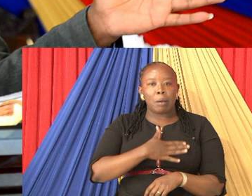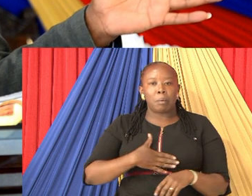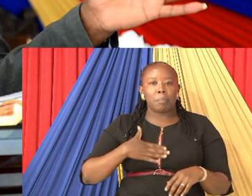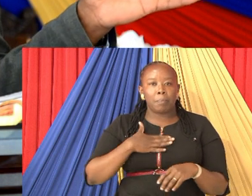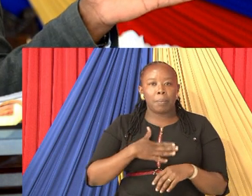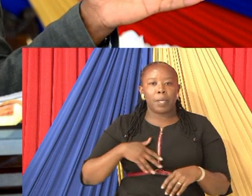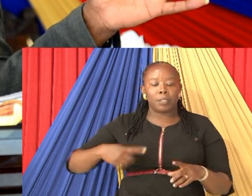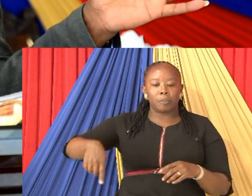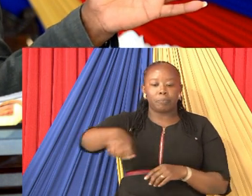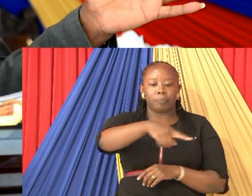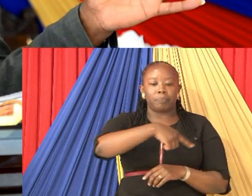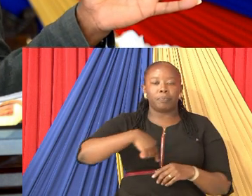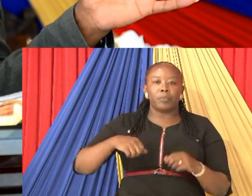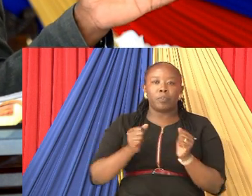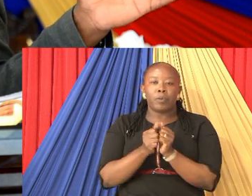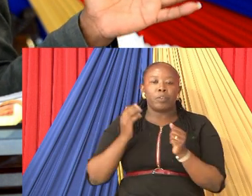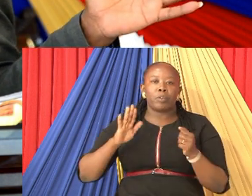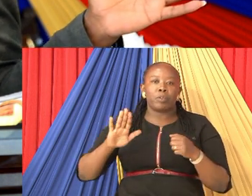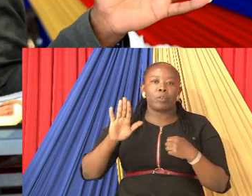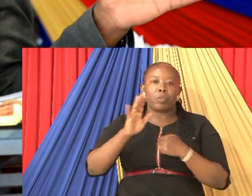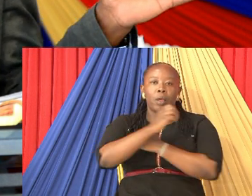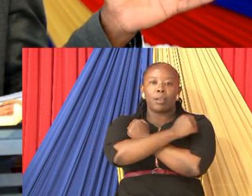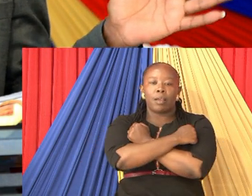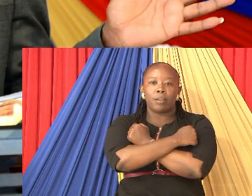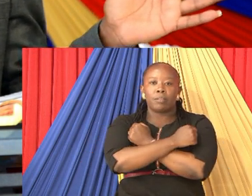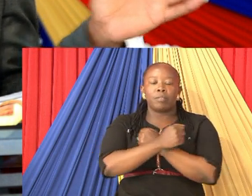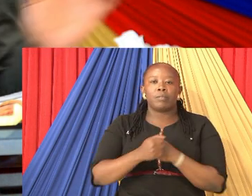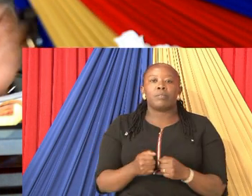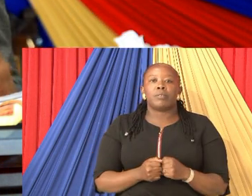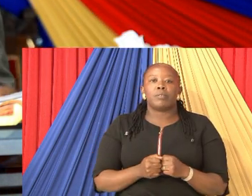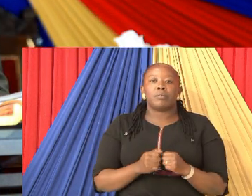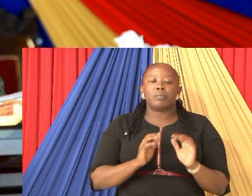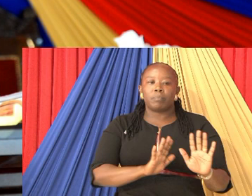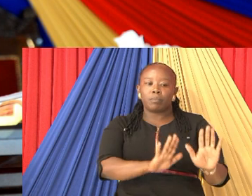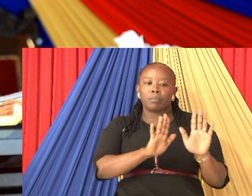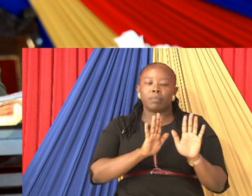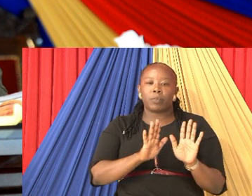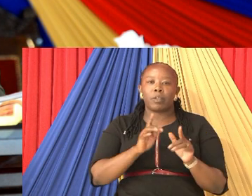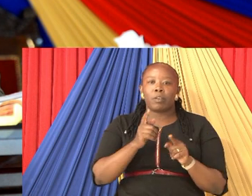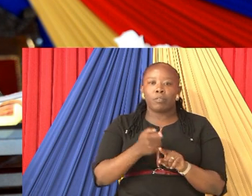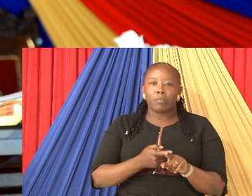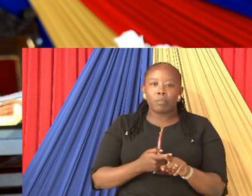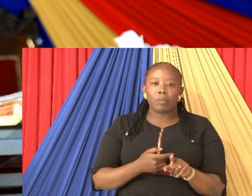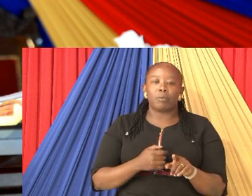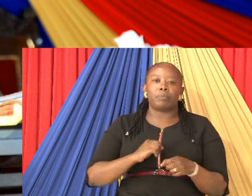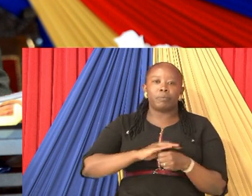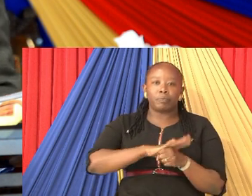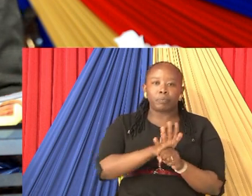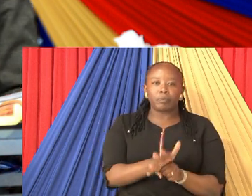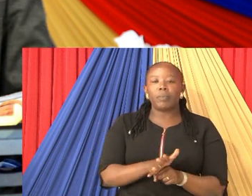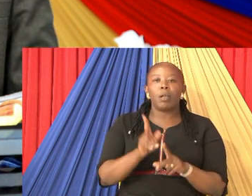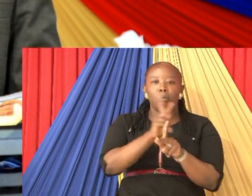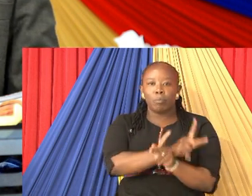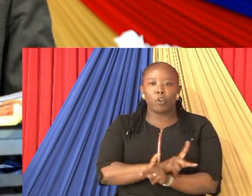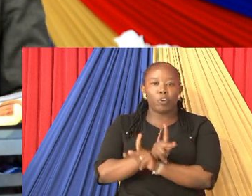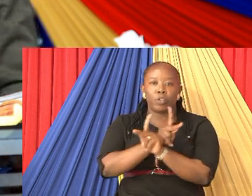ukatuepushe na uovu huu na ugonjwa huu wa corona. Walioadhirika Bwana, tunajua wengine wamefiwa. Bwana